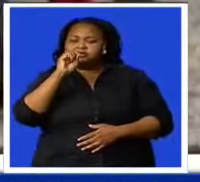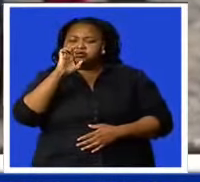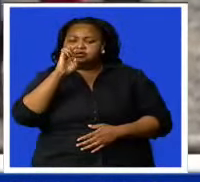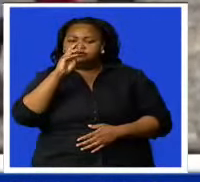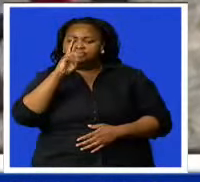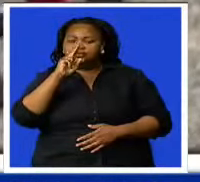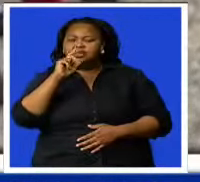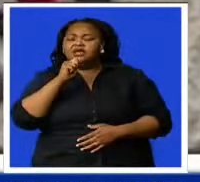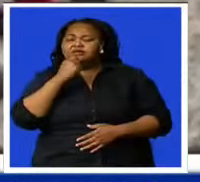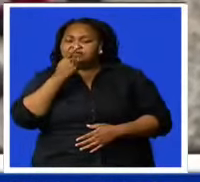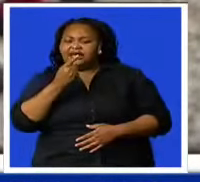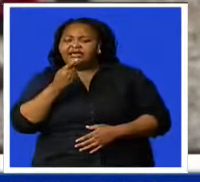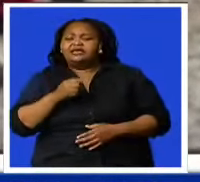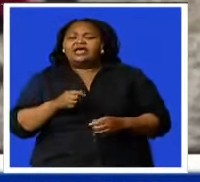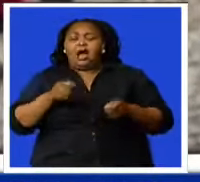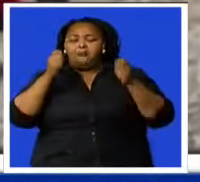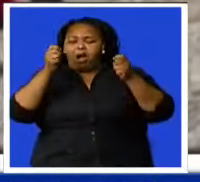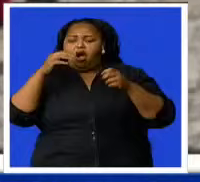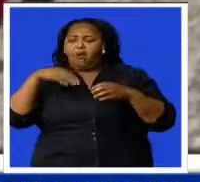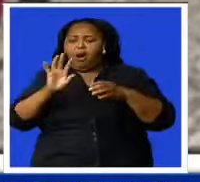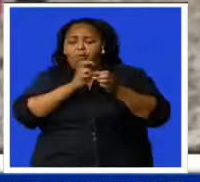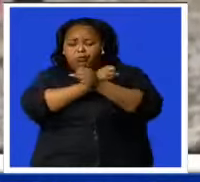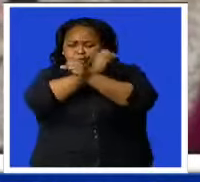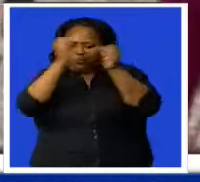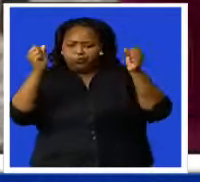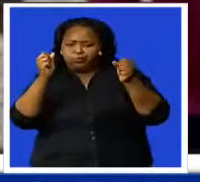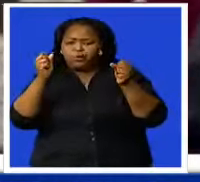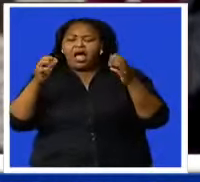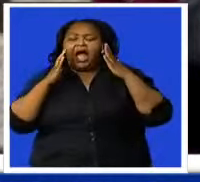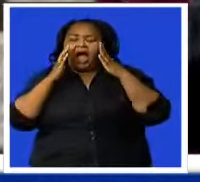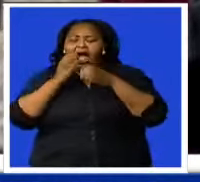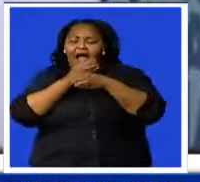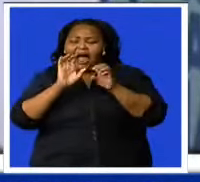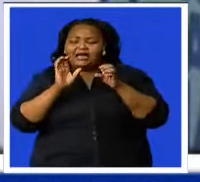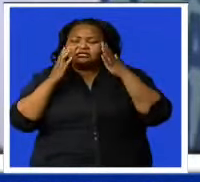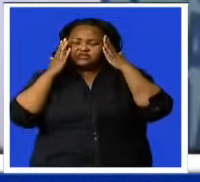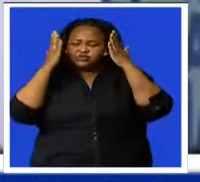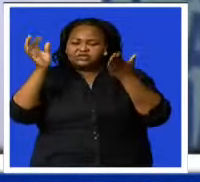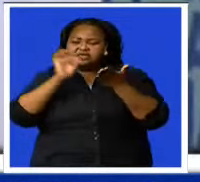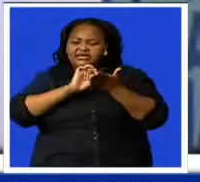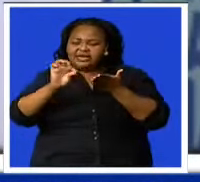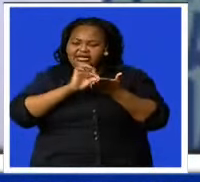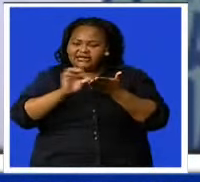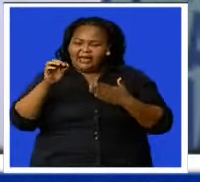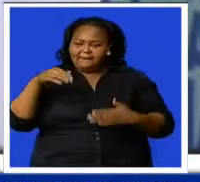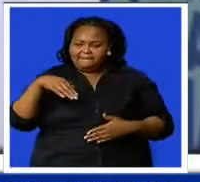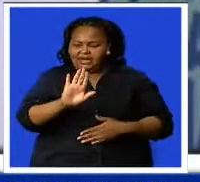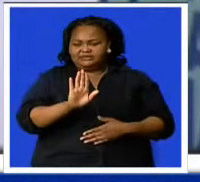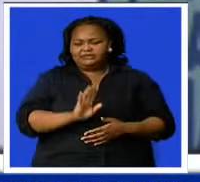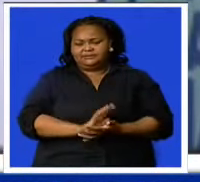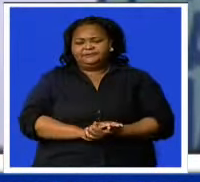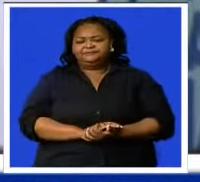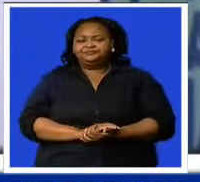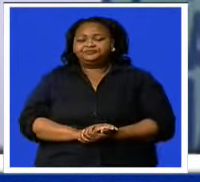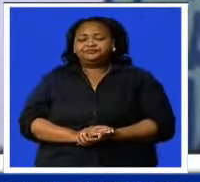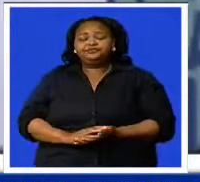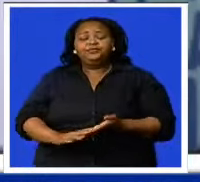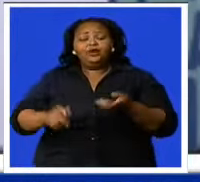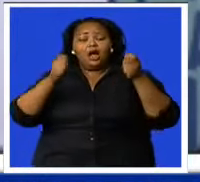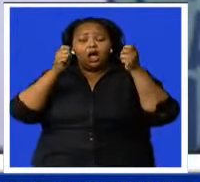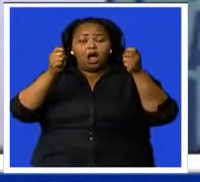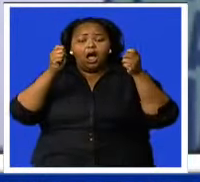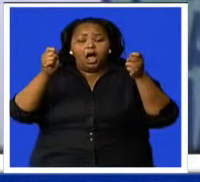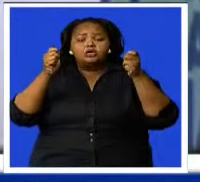lo mkhankaso uba yimpumelelo livela kangwane lihlale linguleli hlobile. Lo mkhankaso ke siwupitange ukuthi iphatha